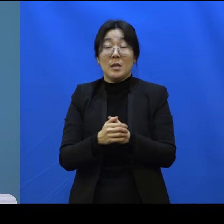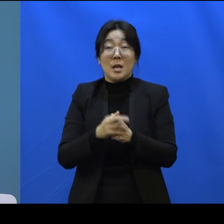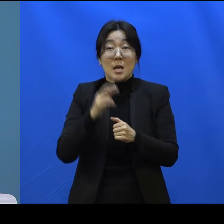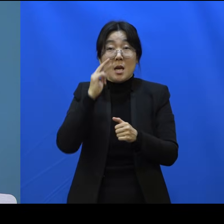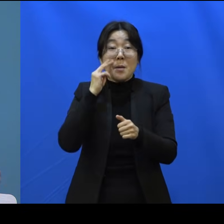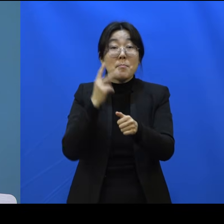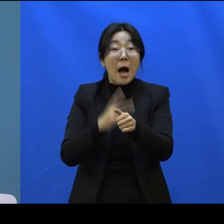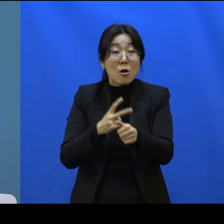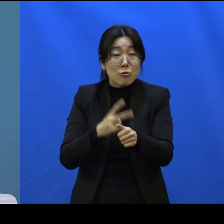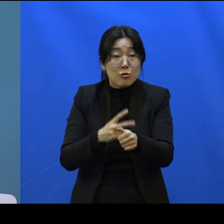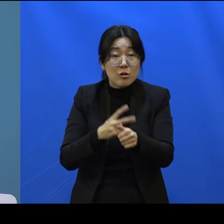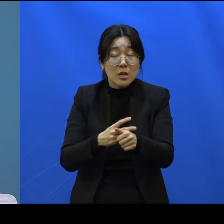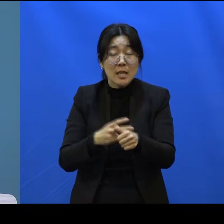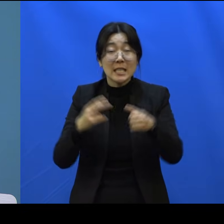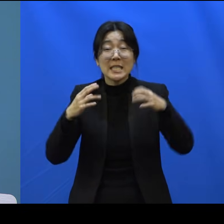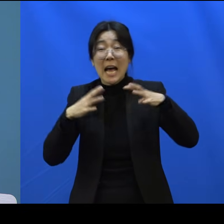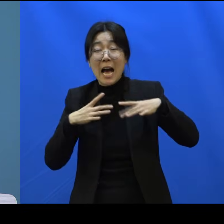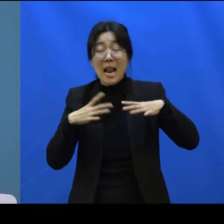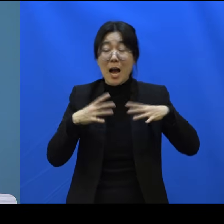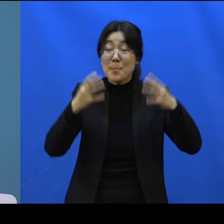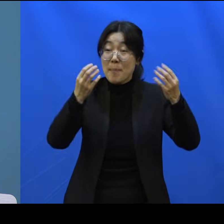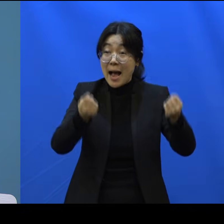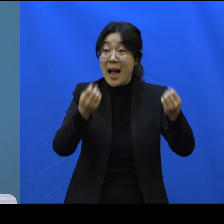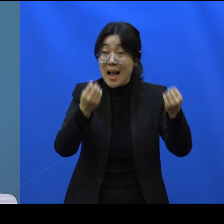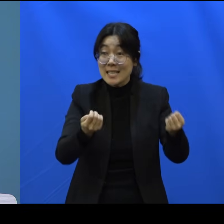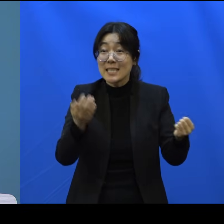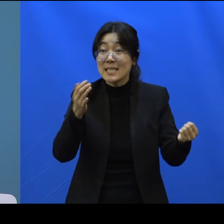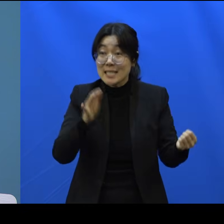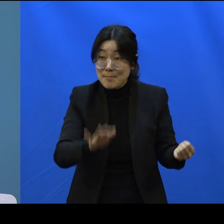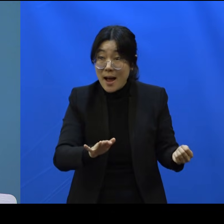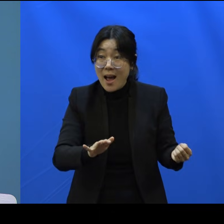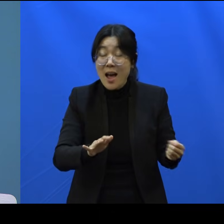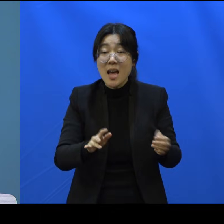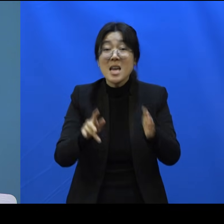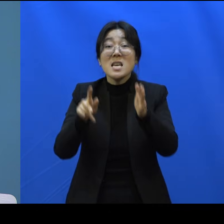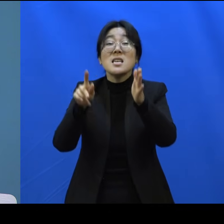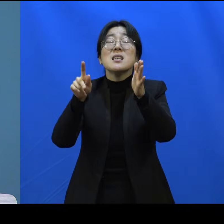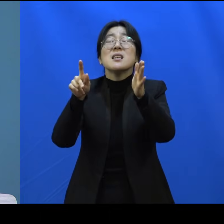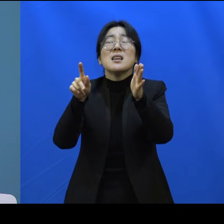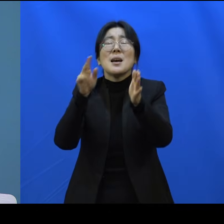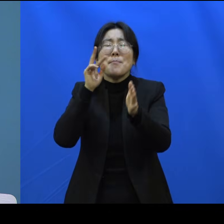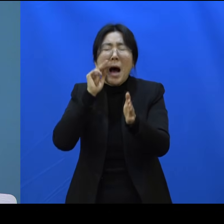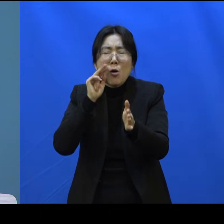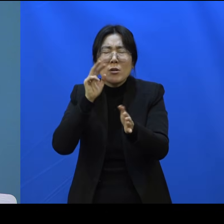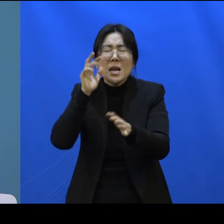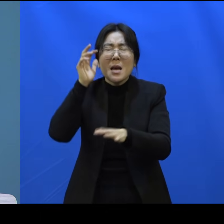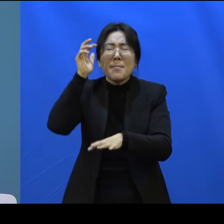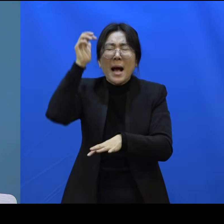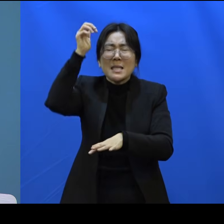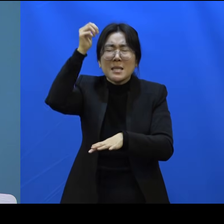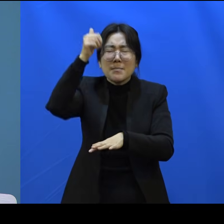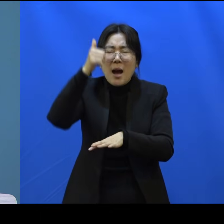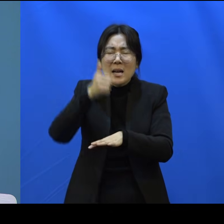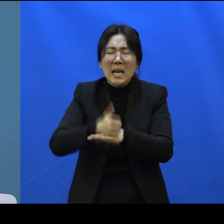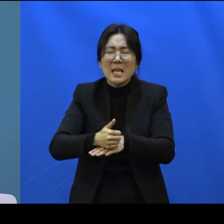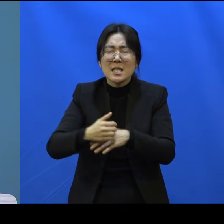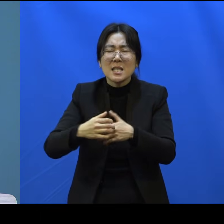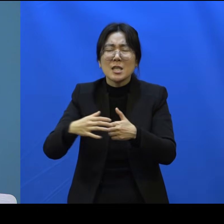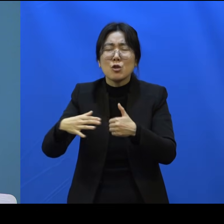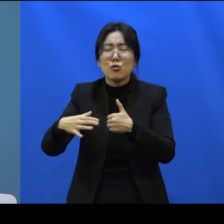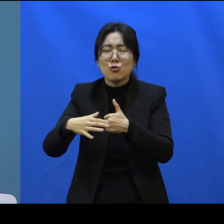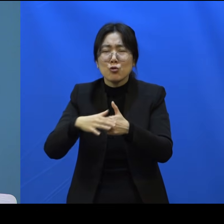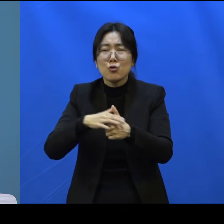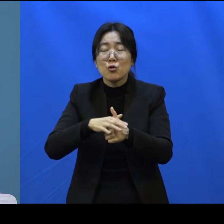바울의 자랑할 만한 많은 것들이 있지만 그것 때문이 아니에요. 바울이 바울 될 수 있었던 바울의 놀라운 사역을 감당하는 그의